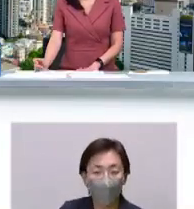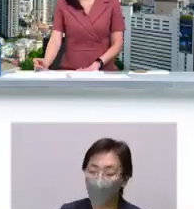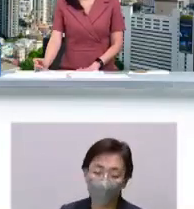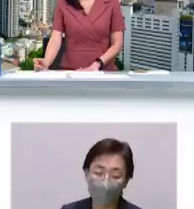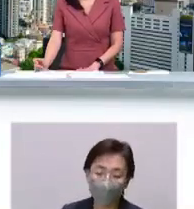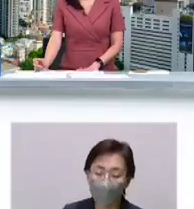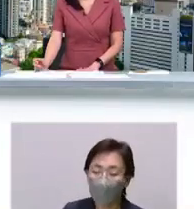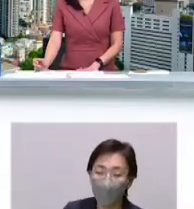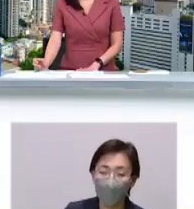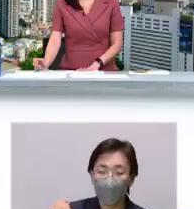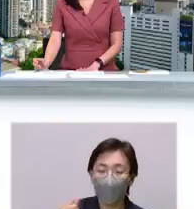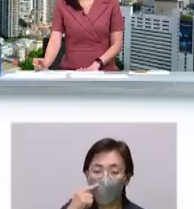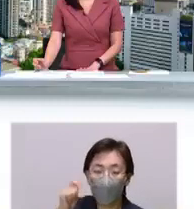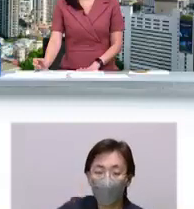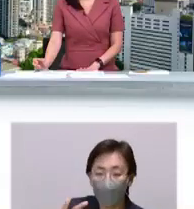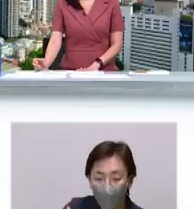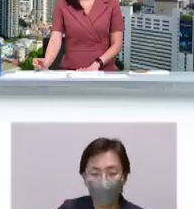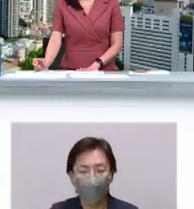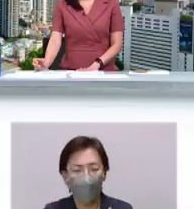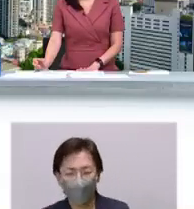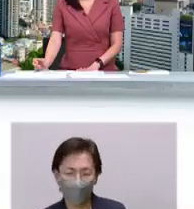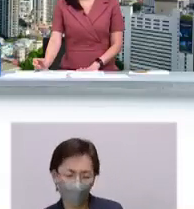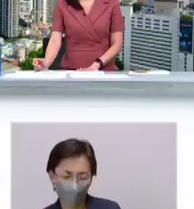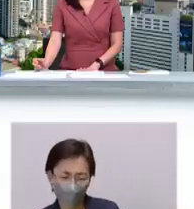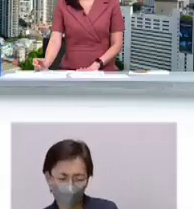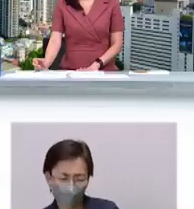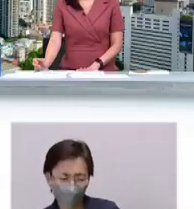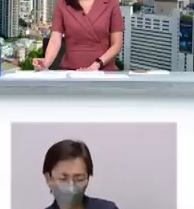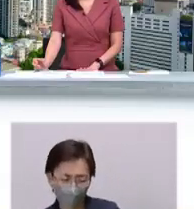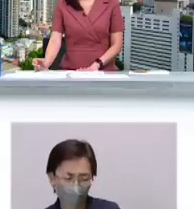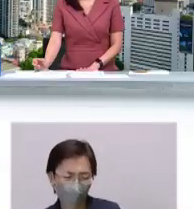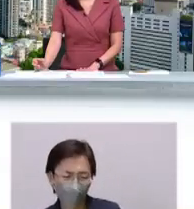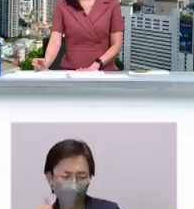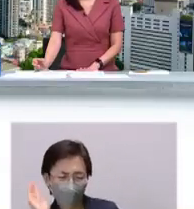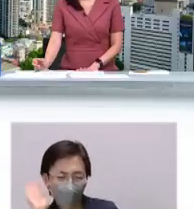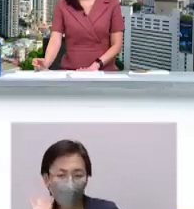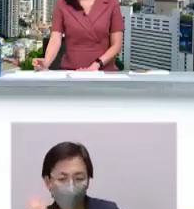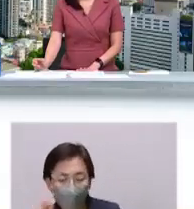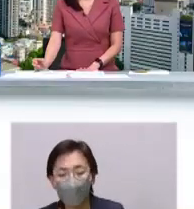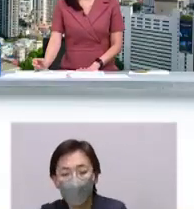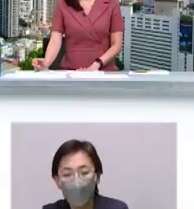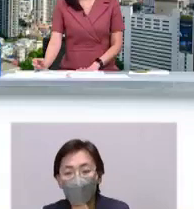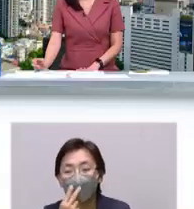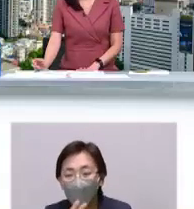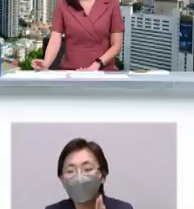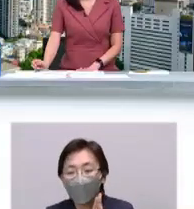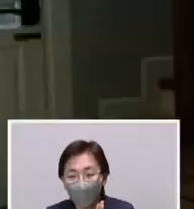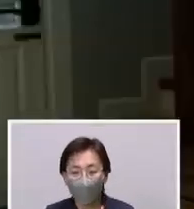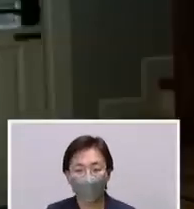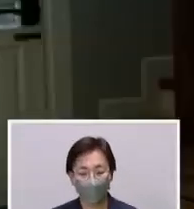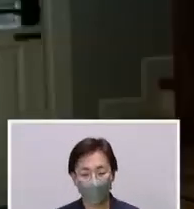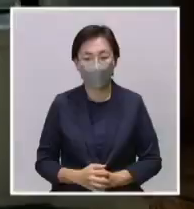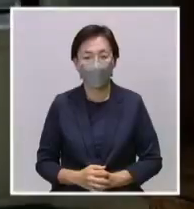แผนจะบุกยูเครนขณะที่สหรัฐอเมริกาเองยังไม่ค่อยเชื่อในประเด็นนี้ติดตามรายละเอียดพร้อมๆกันเลยค่ะครับเส้นค่ะ